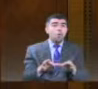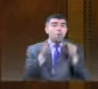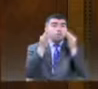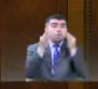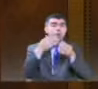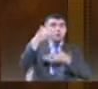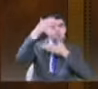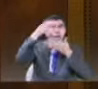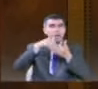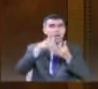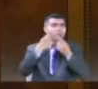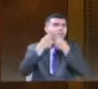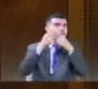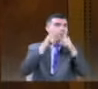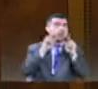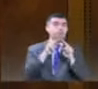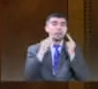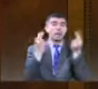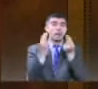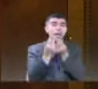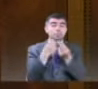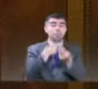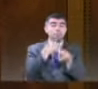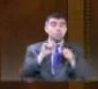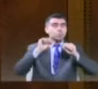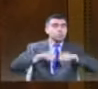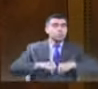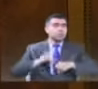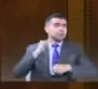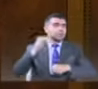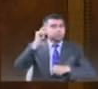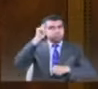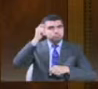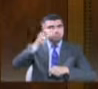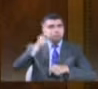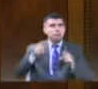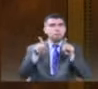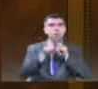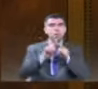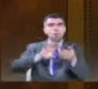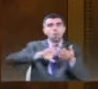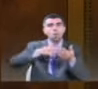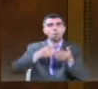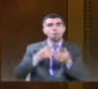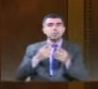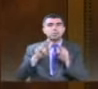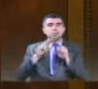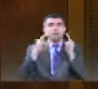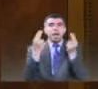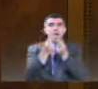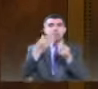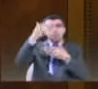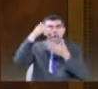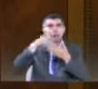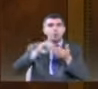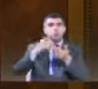واحد من هذه الدول، تضمنت إشادة هذه الدول بالدور الريادي للمملكة المغربية في المنطقة وبدينامية